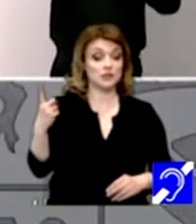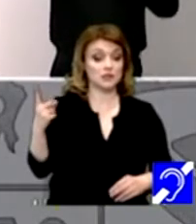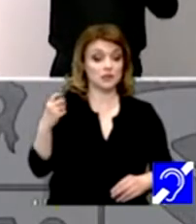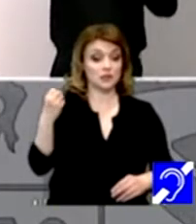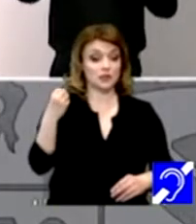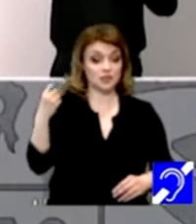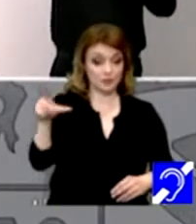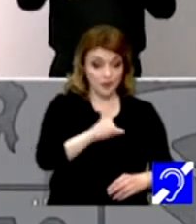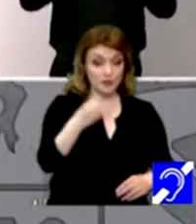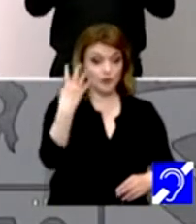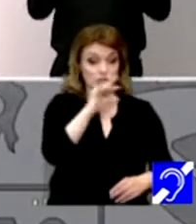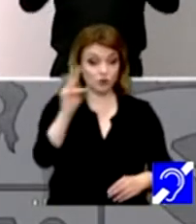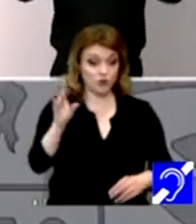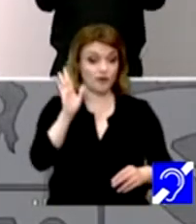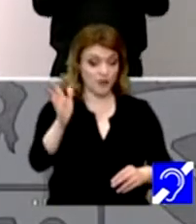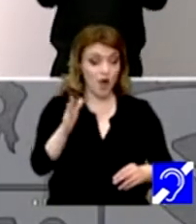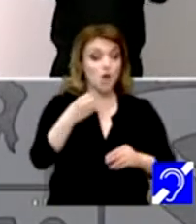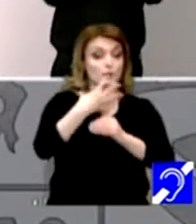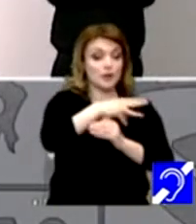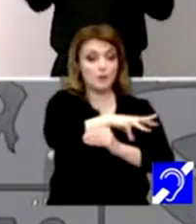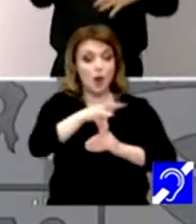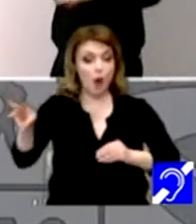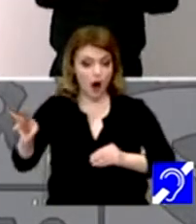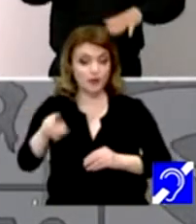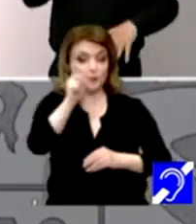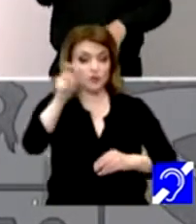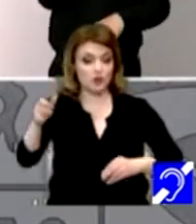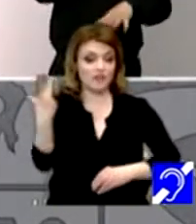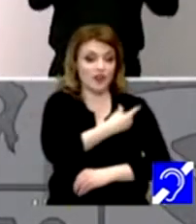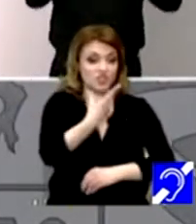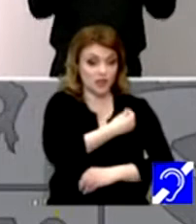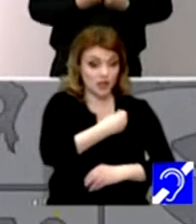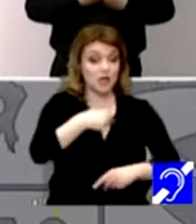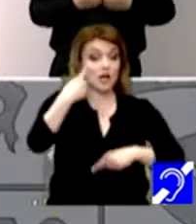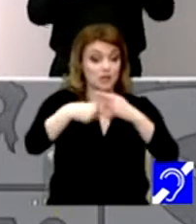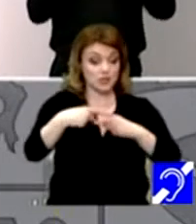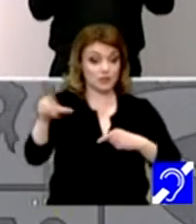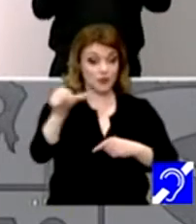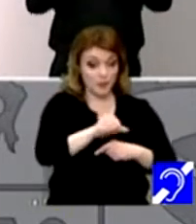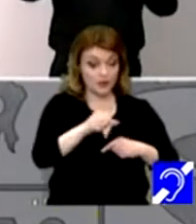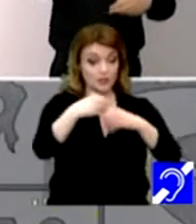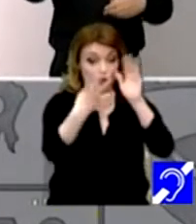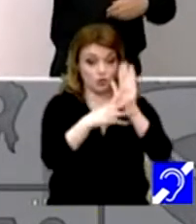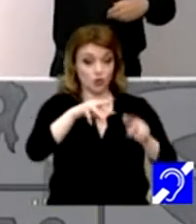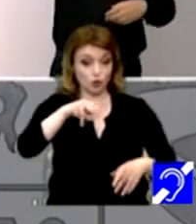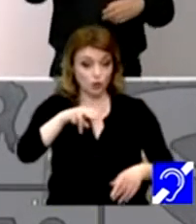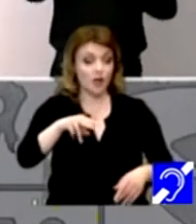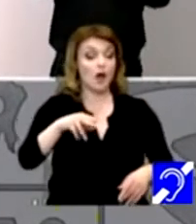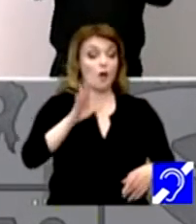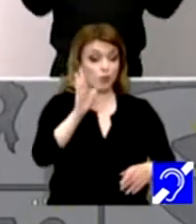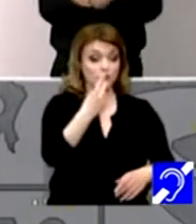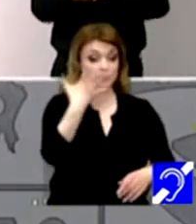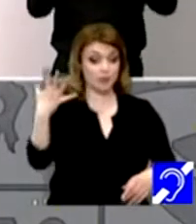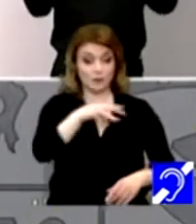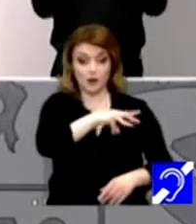proponemos alcanzar los 10 millones de compatriotas vacunados con la pauta completa. La semana del 14 de junio llegaremos a los 15 millones de